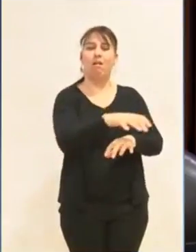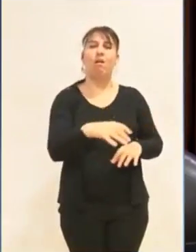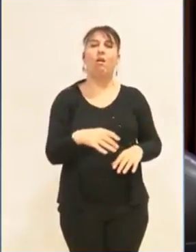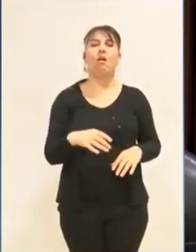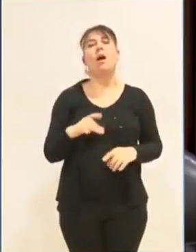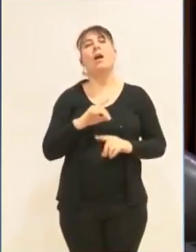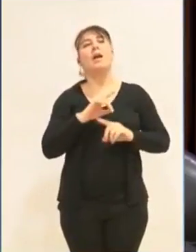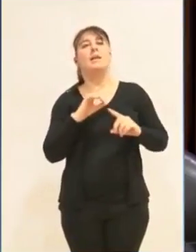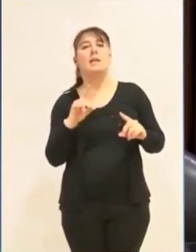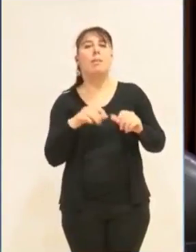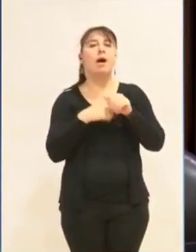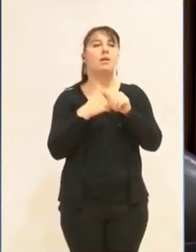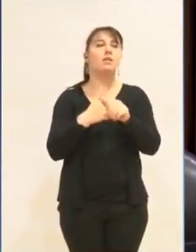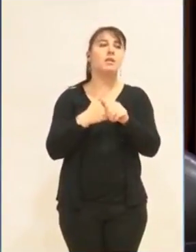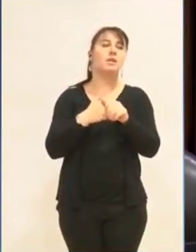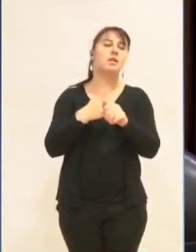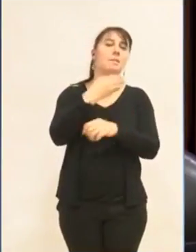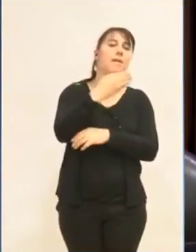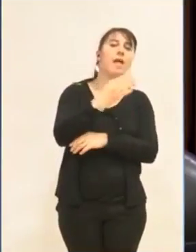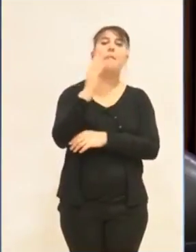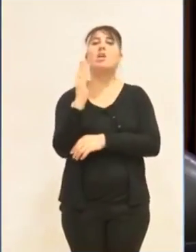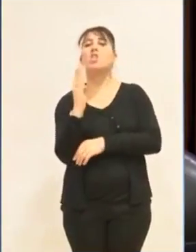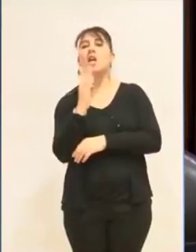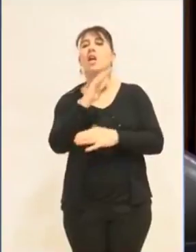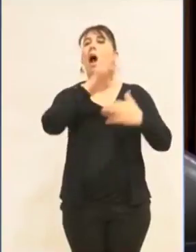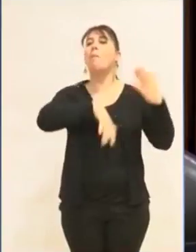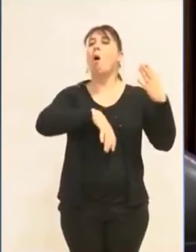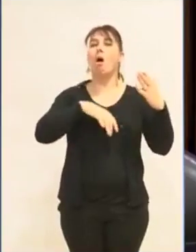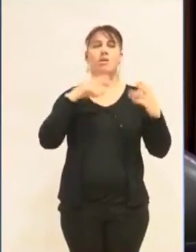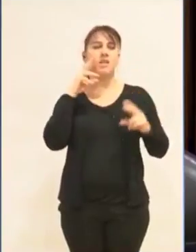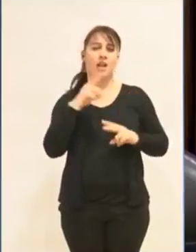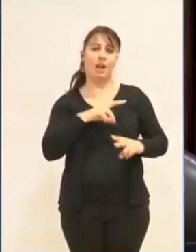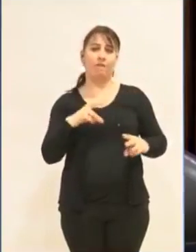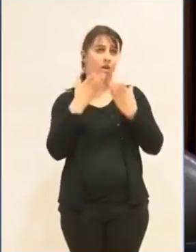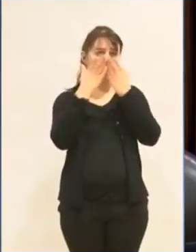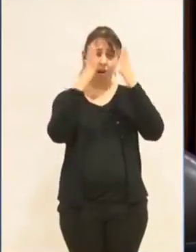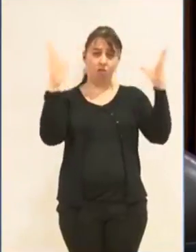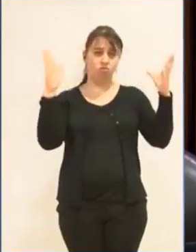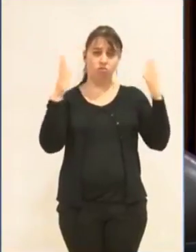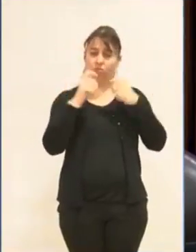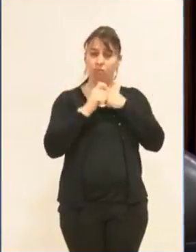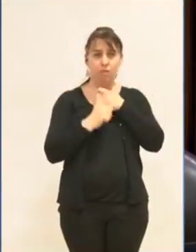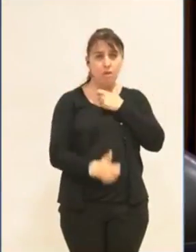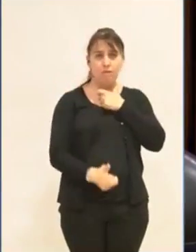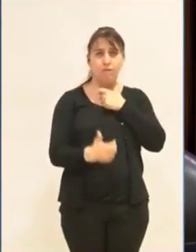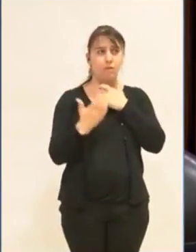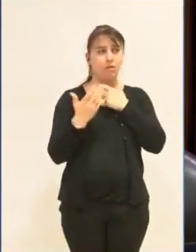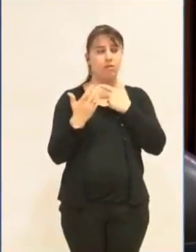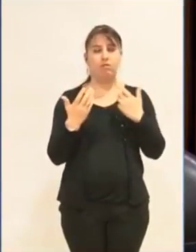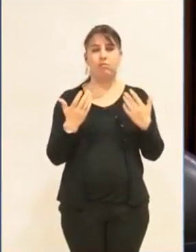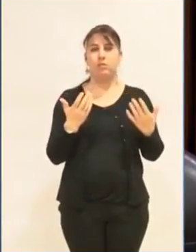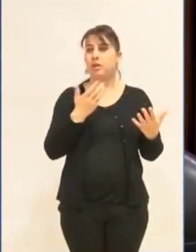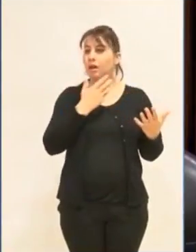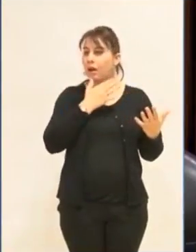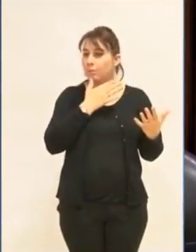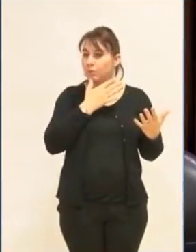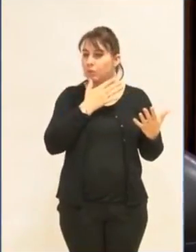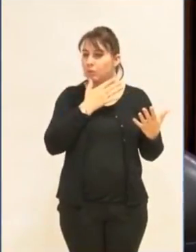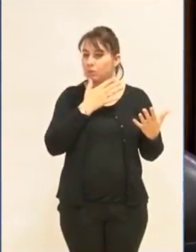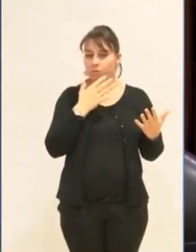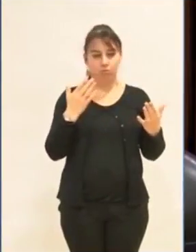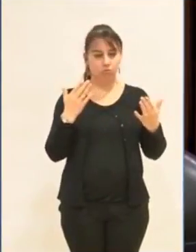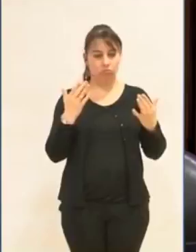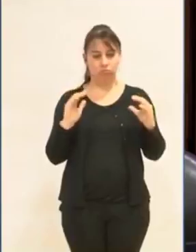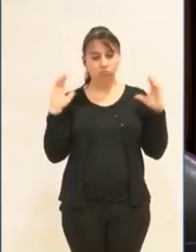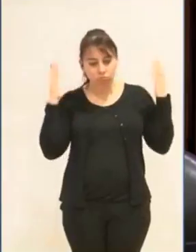rapport Mekmash-Bachet qui a ouvert cette question-là, c'est plus large, ne peuvent pas s'arrêter seulement à